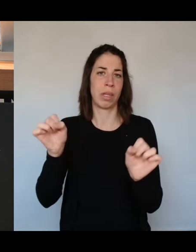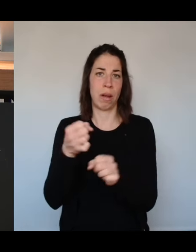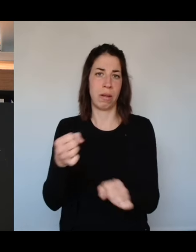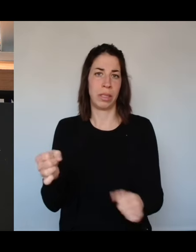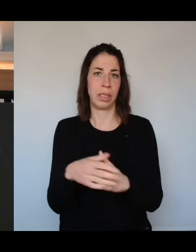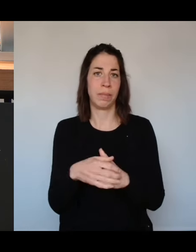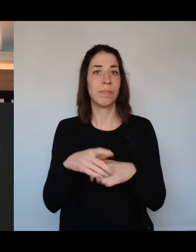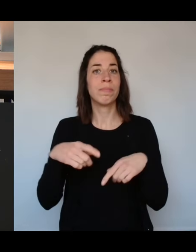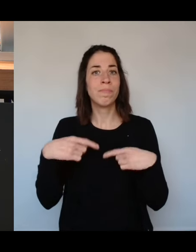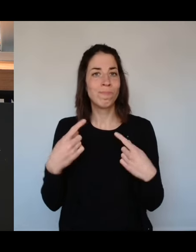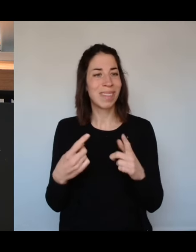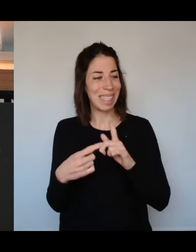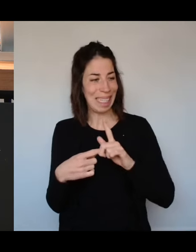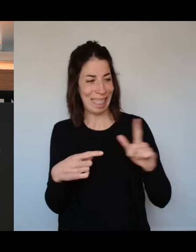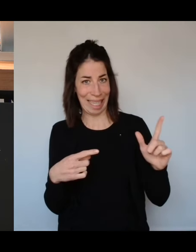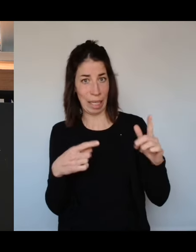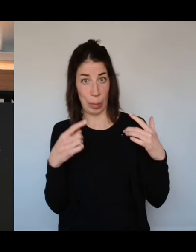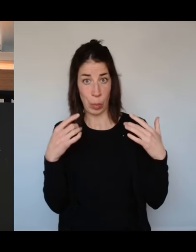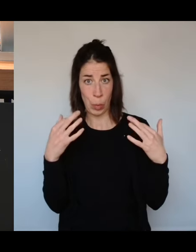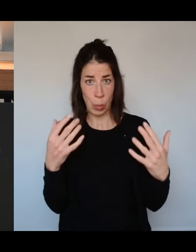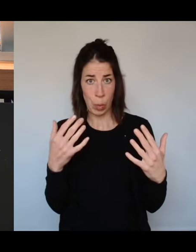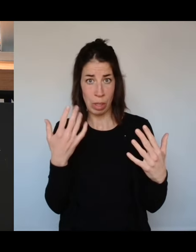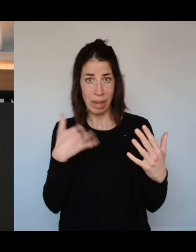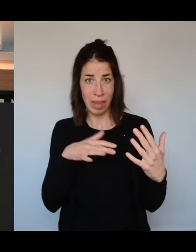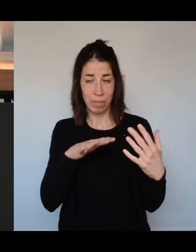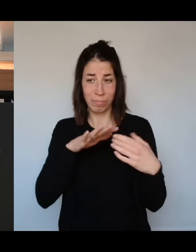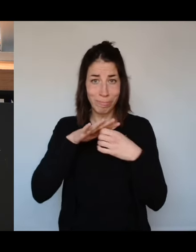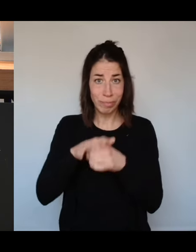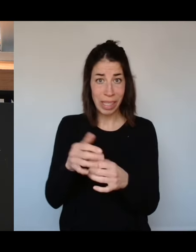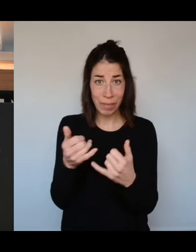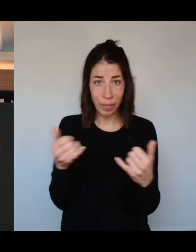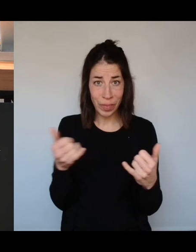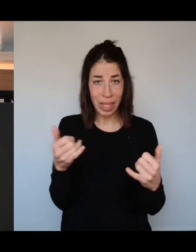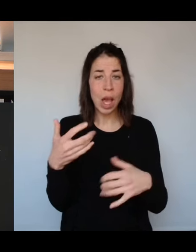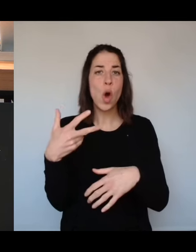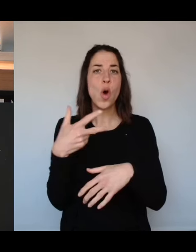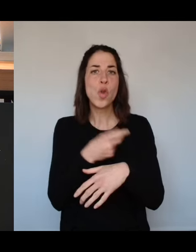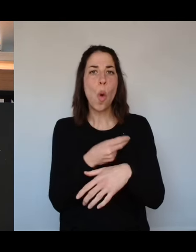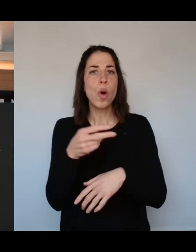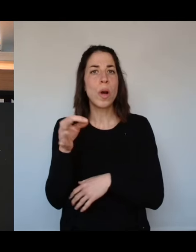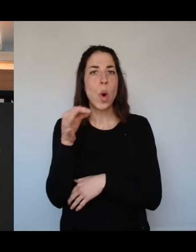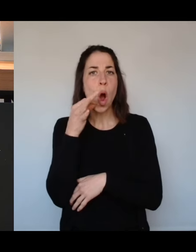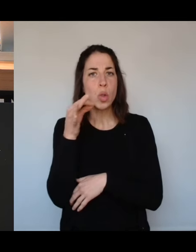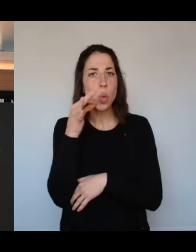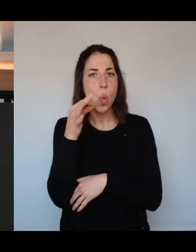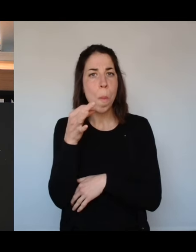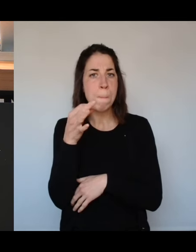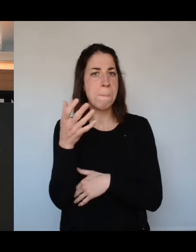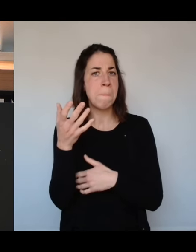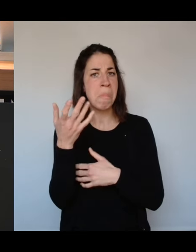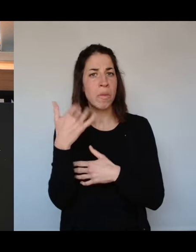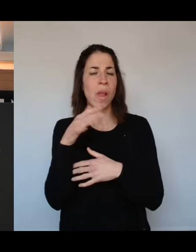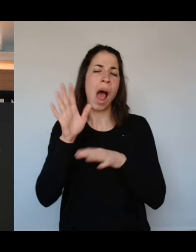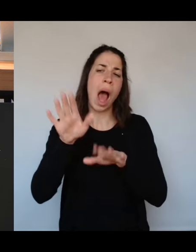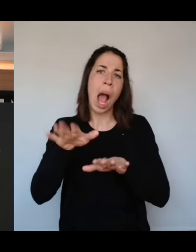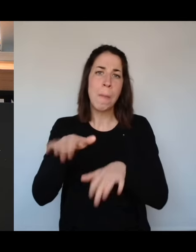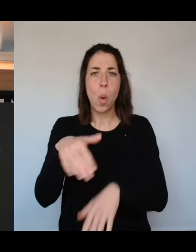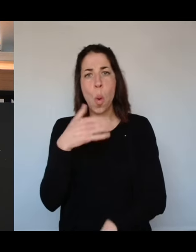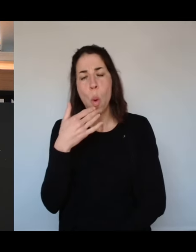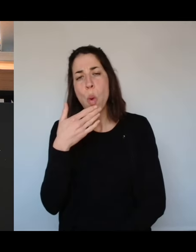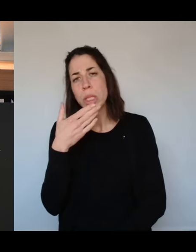sie Drogenkonsum verharmlosten, Drogenfreigabe propagierten und vor der Gewalt die Augen verschlossen